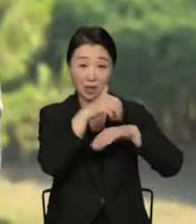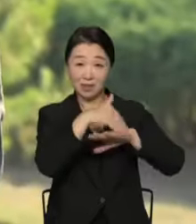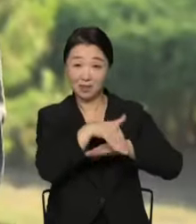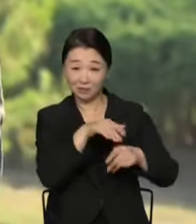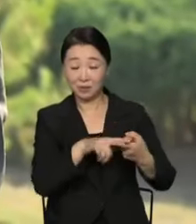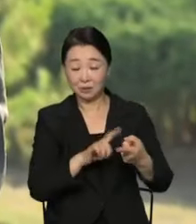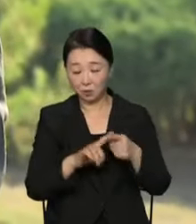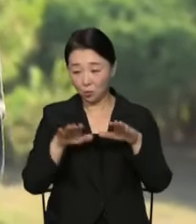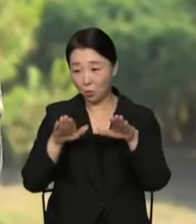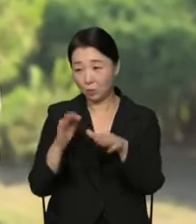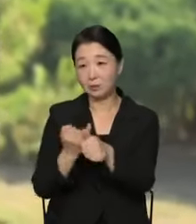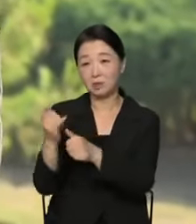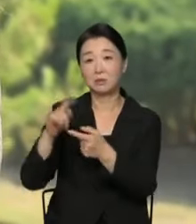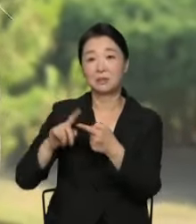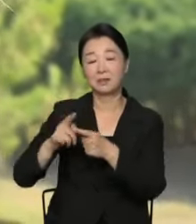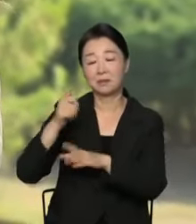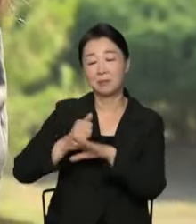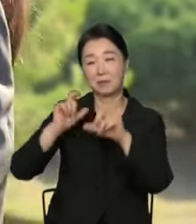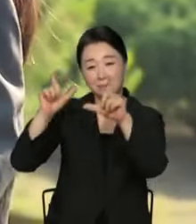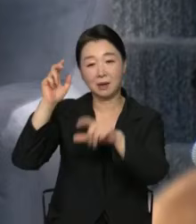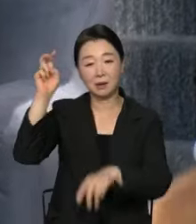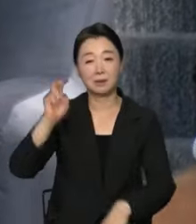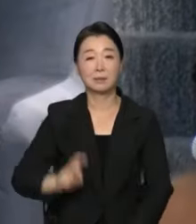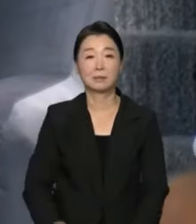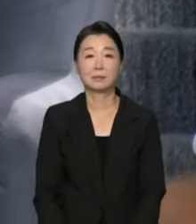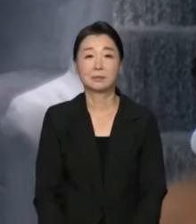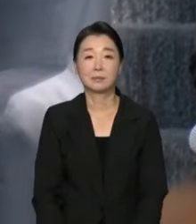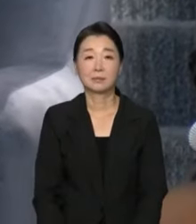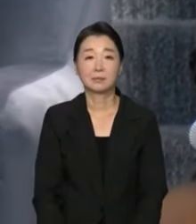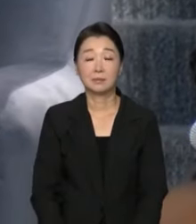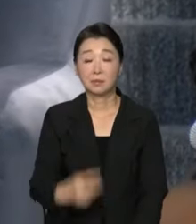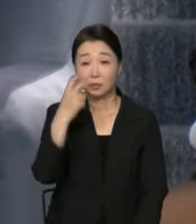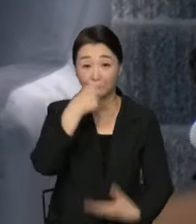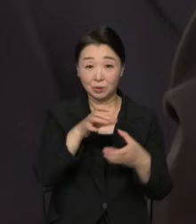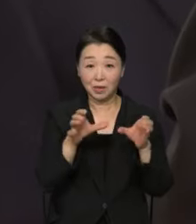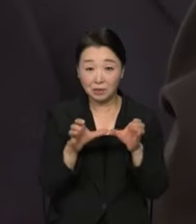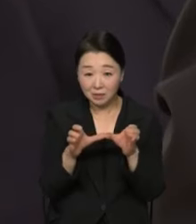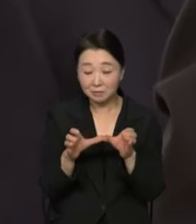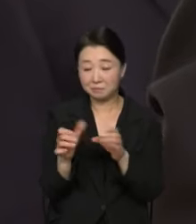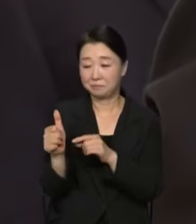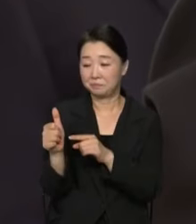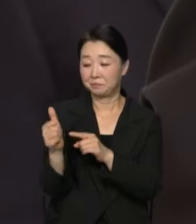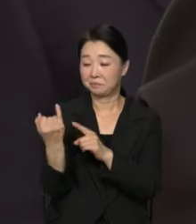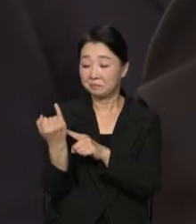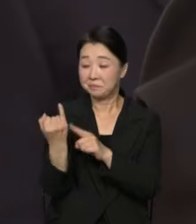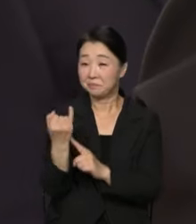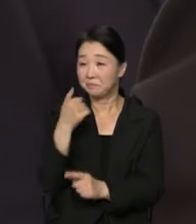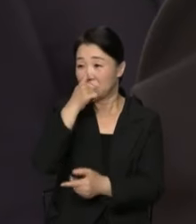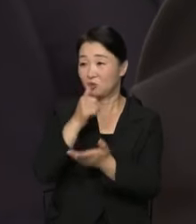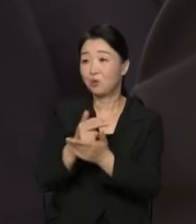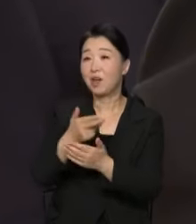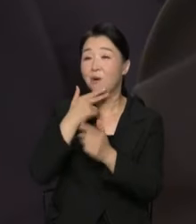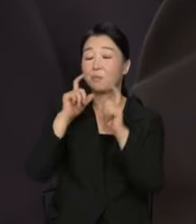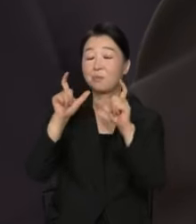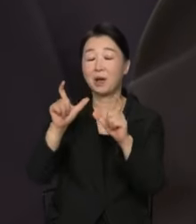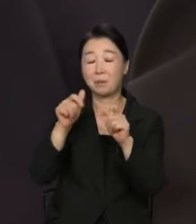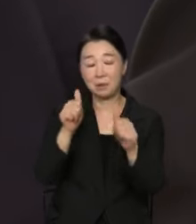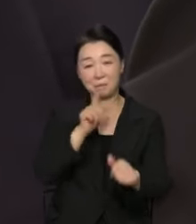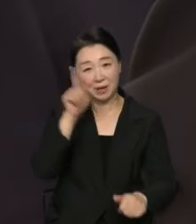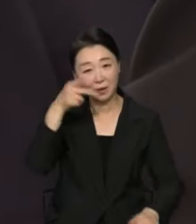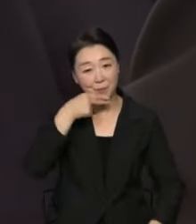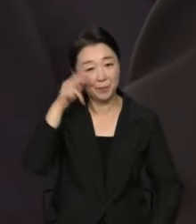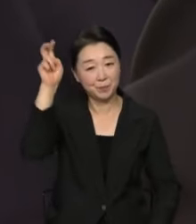오늘 김 여사에 대한 최종 처분을 할 것으로 보입니다. 수사팀은 김 여사의 혐의가 없다고 판단해 불기소로 가닥을 잡은